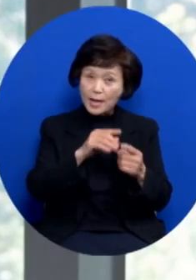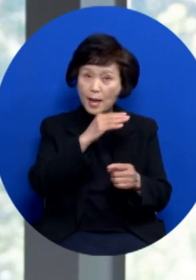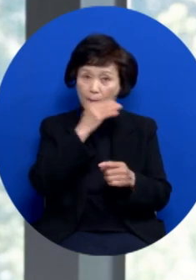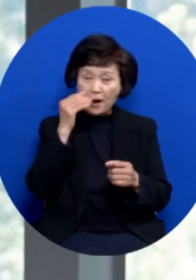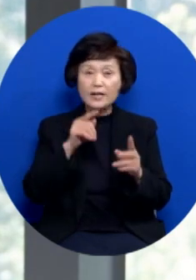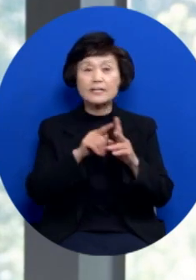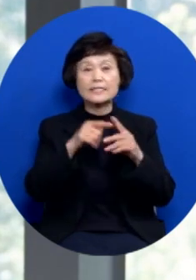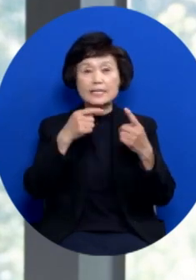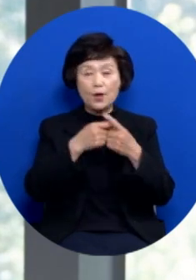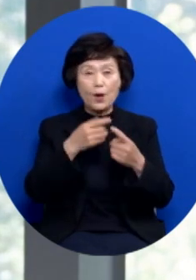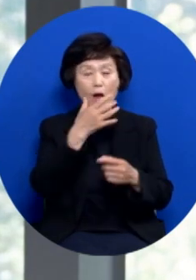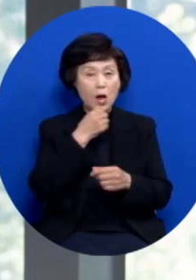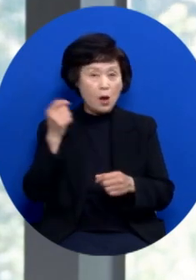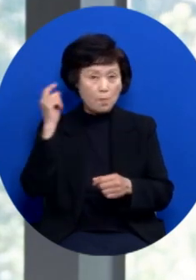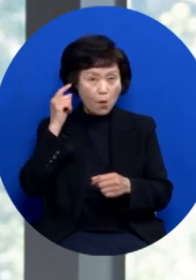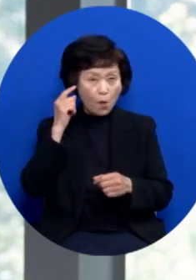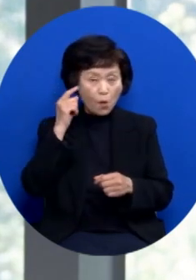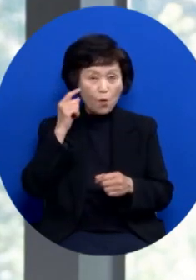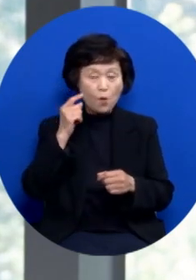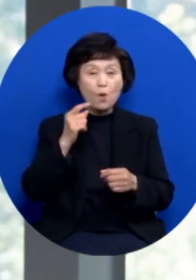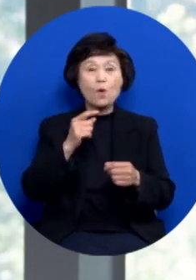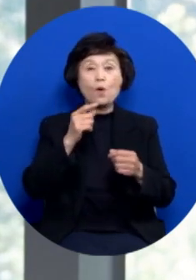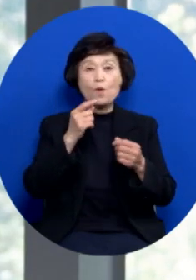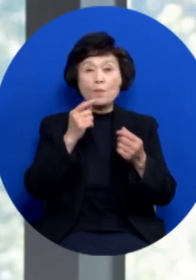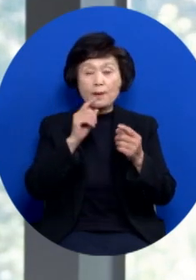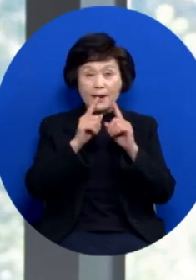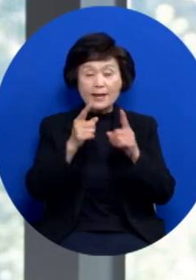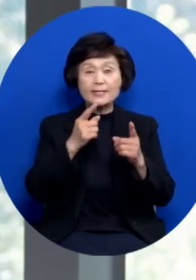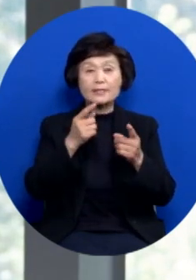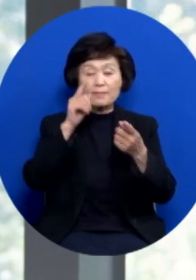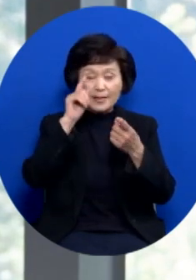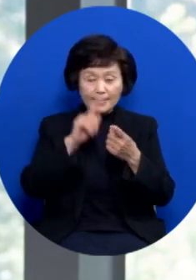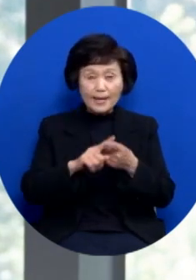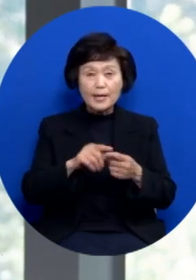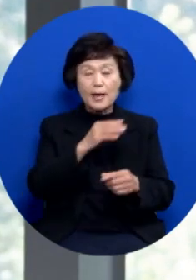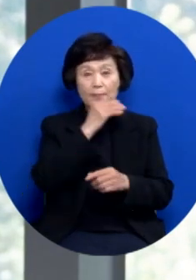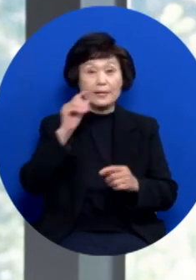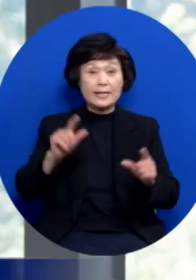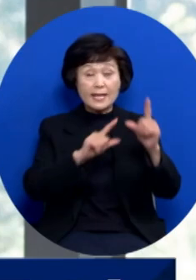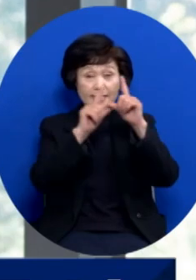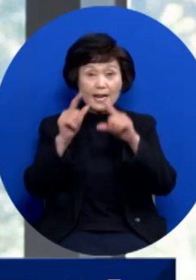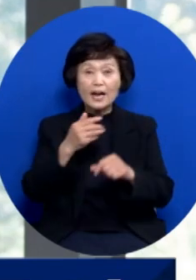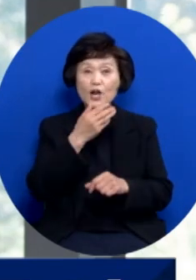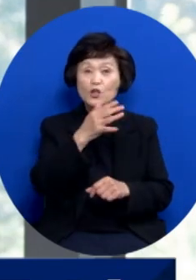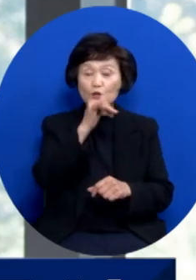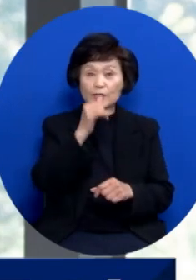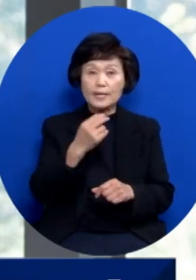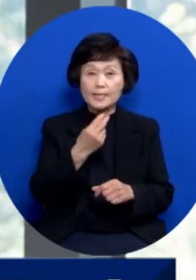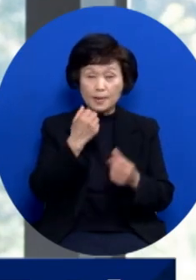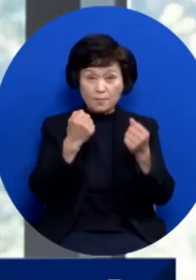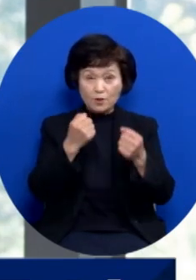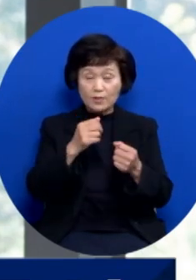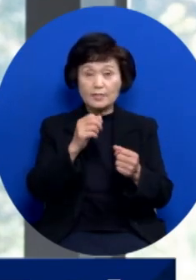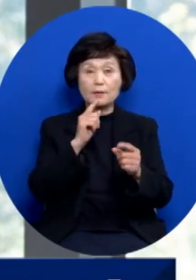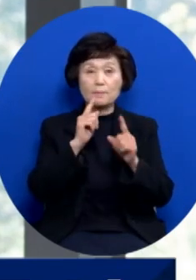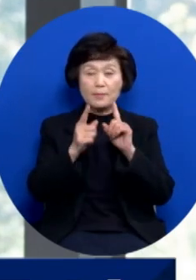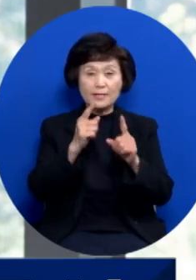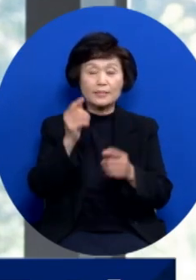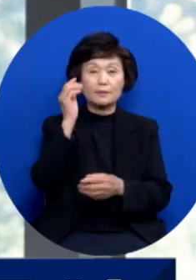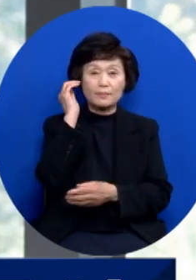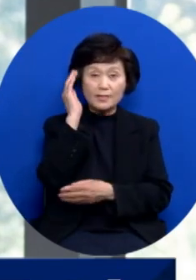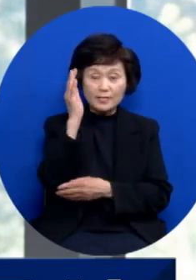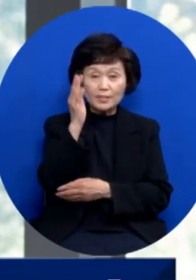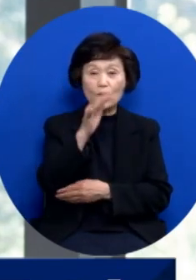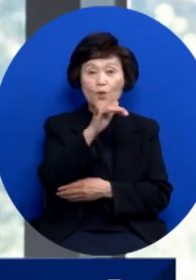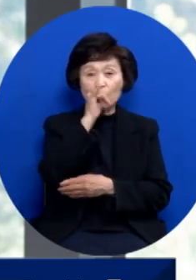복음으로 삶을 살아내도록 돕는 것이 목회자에게 중요한 사명인데요. 생명력 있는 말씀을 전하고 때로는 도서와 사진을 통해